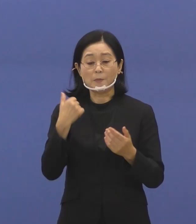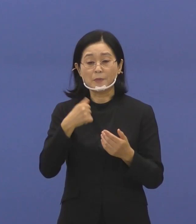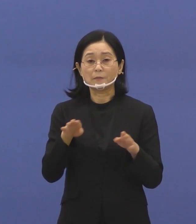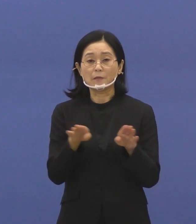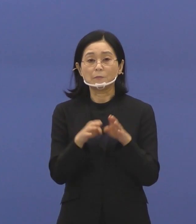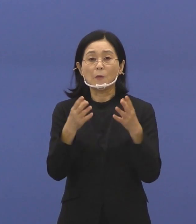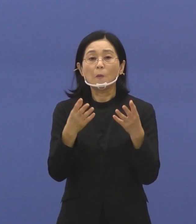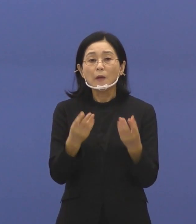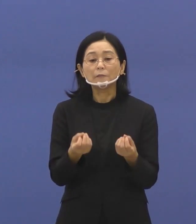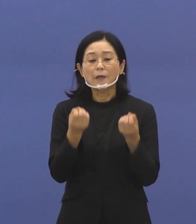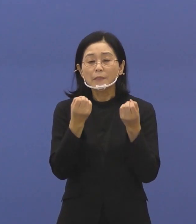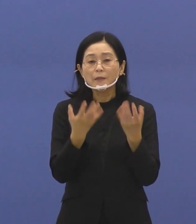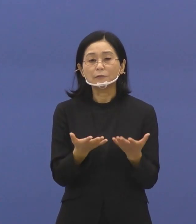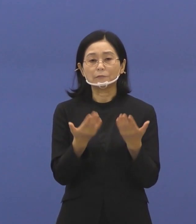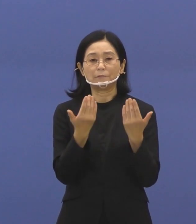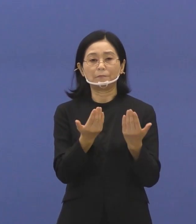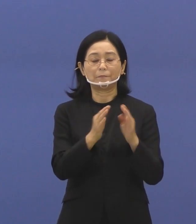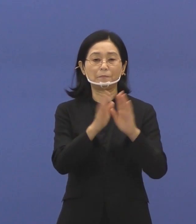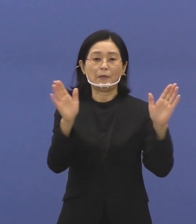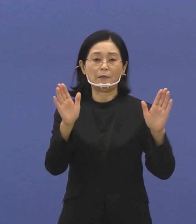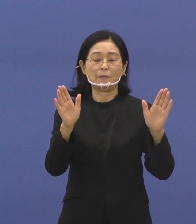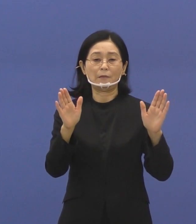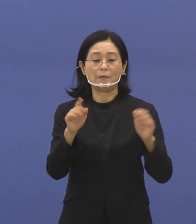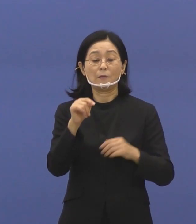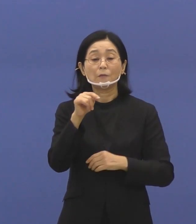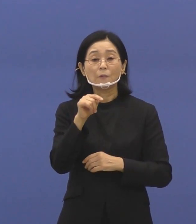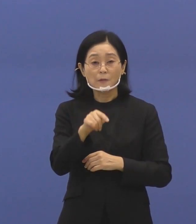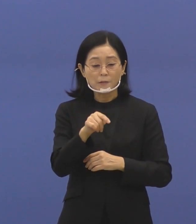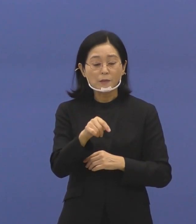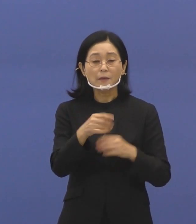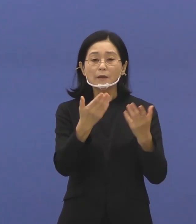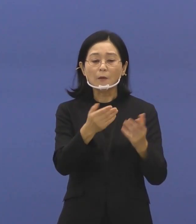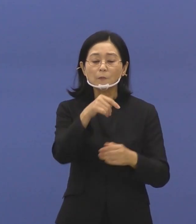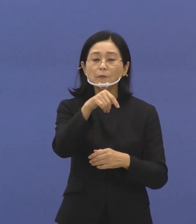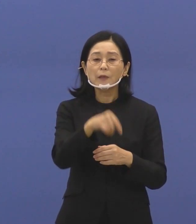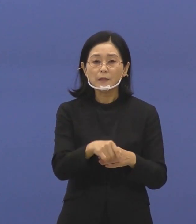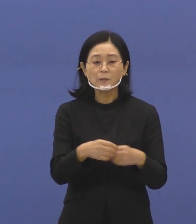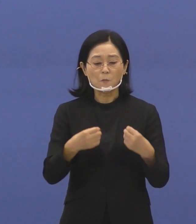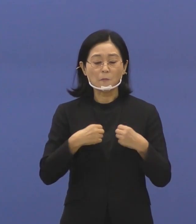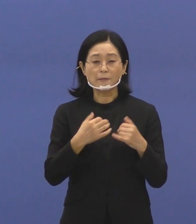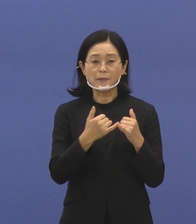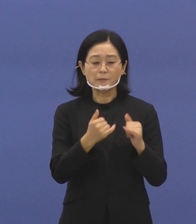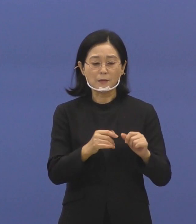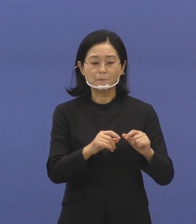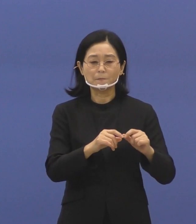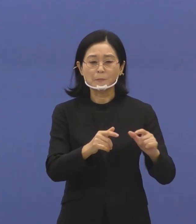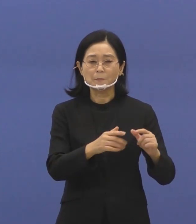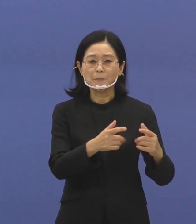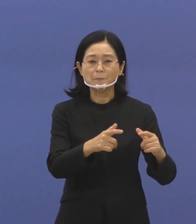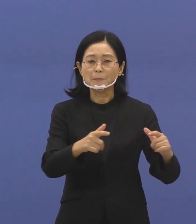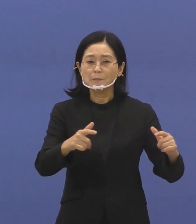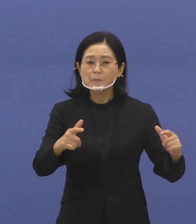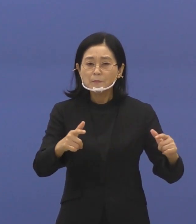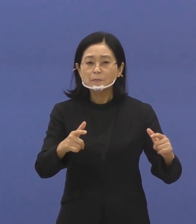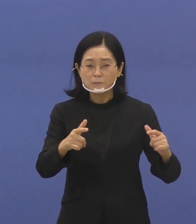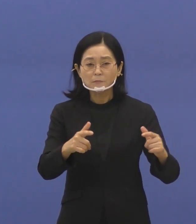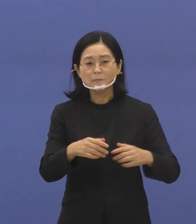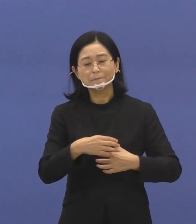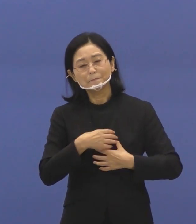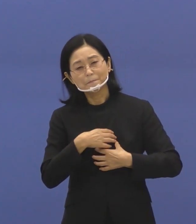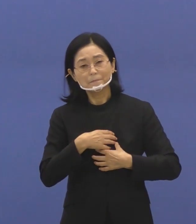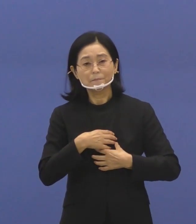この学校で感染が広がるリスクが出てきています